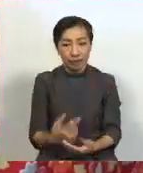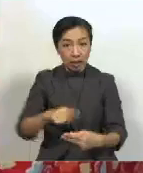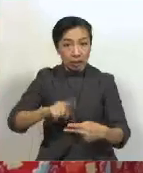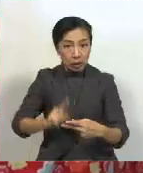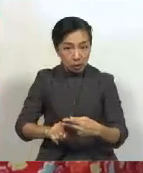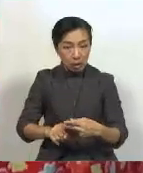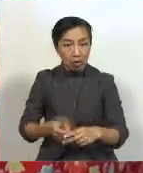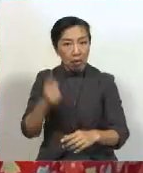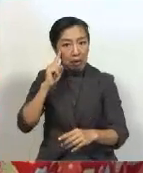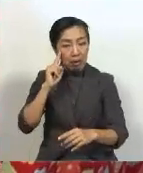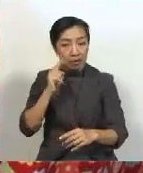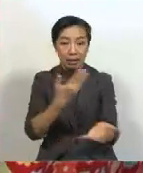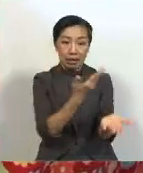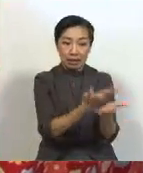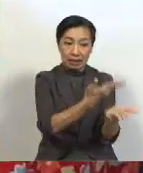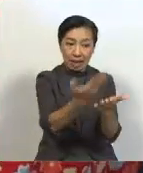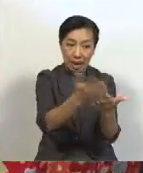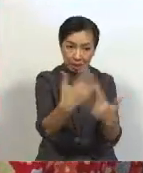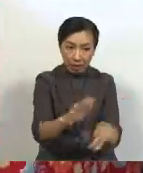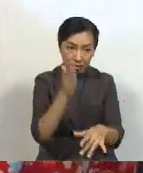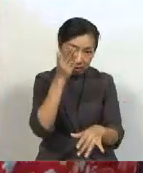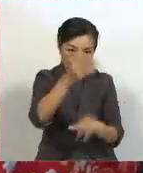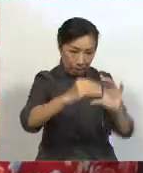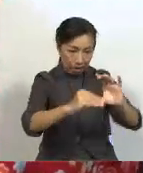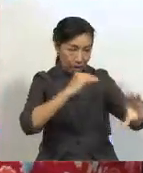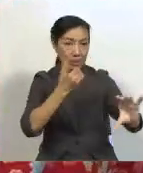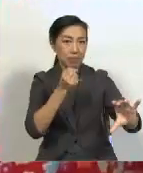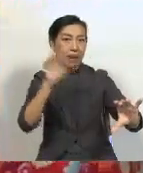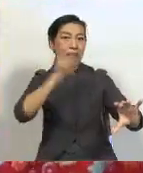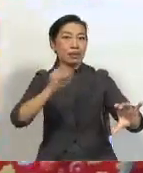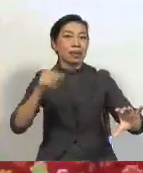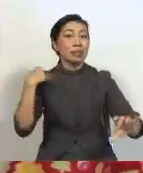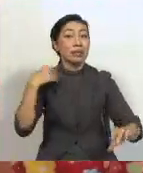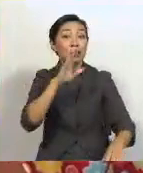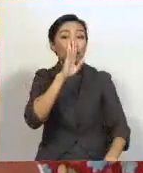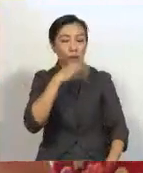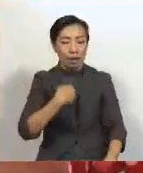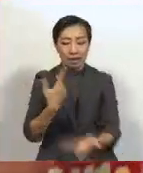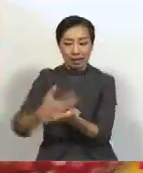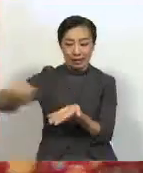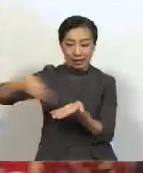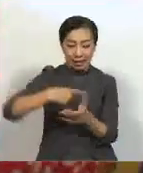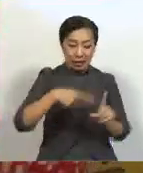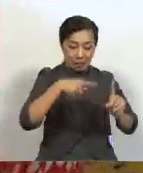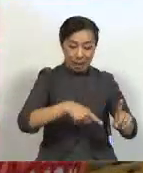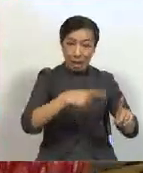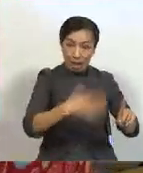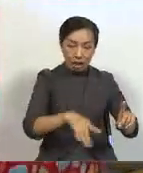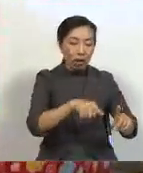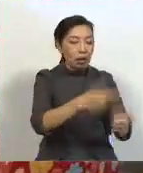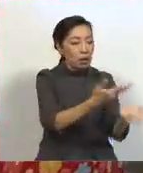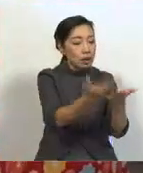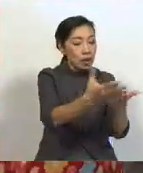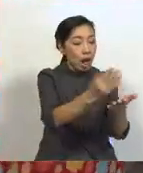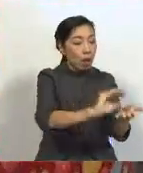ยังได้รับสิทธิ์แคชแบ็กหรือว่าคืนเงินอีก 15% ด้วยกันจากยอดใช้จ่ายไม่เกิน 30,000 บาทก็คือเงินคืนสูงสุดเนี่ยไ